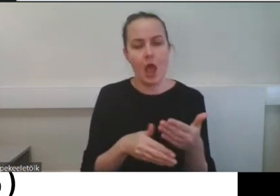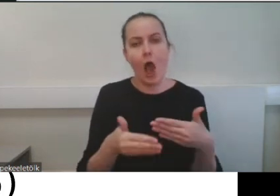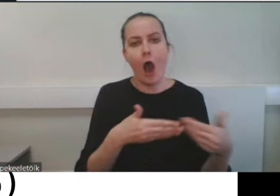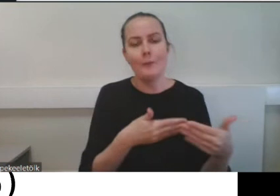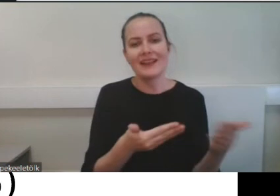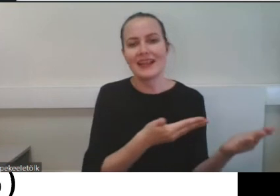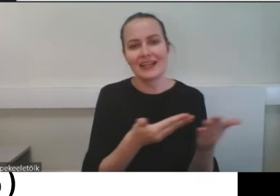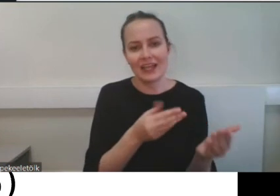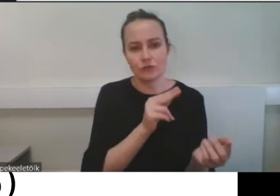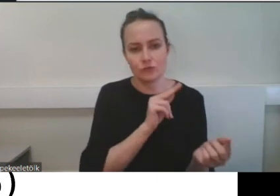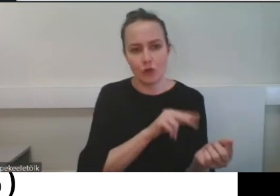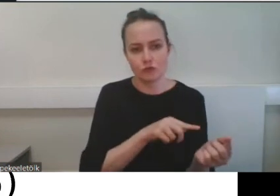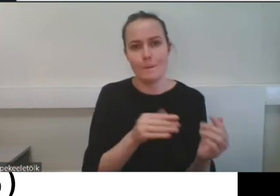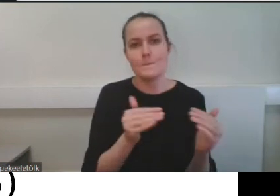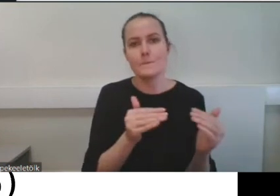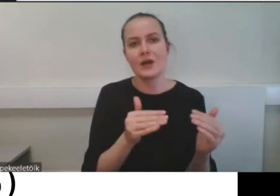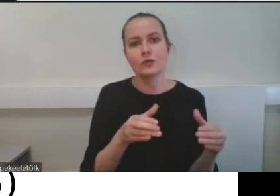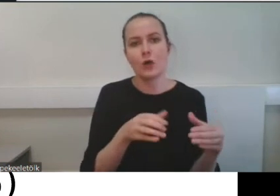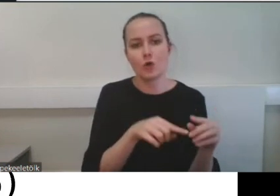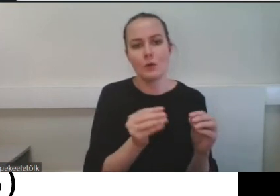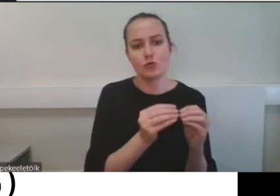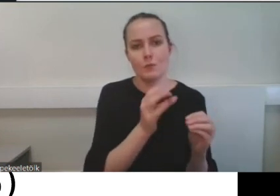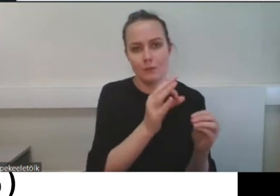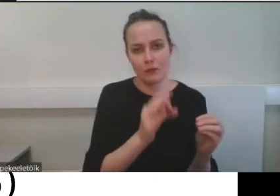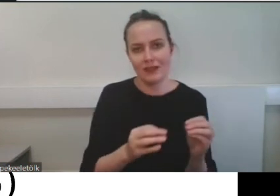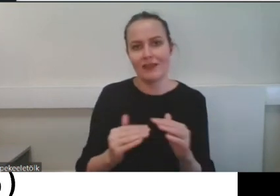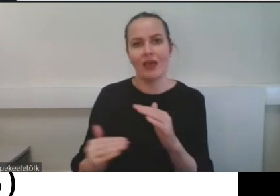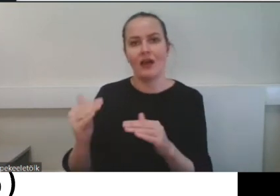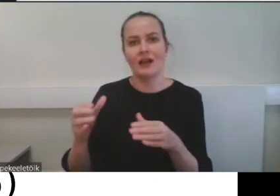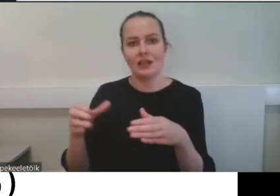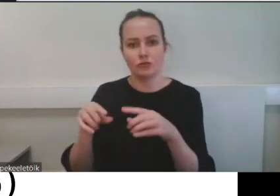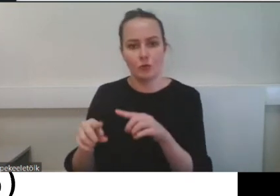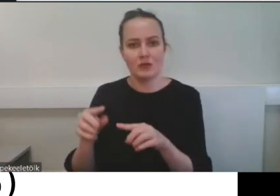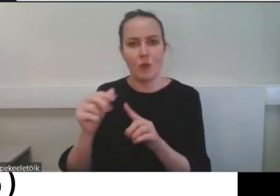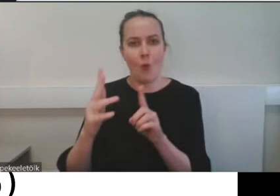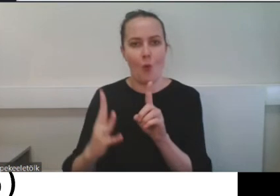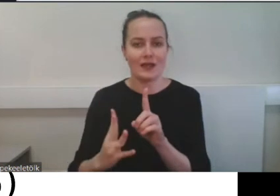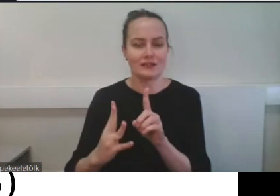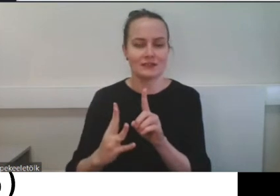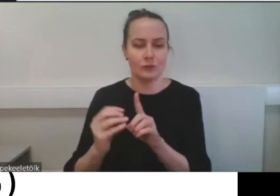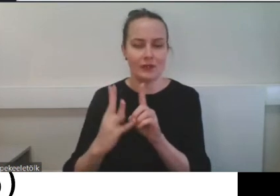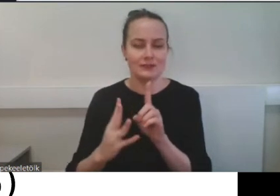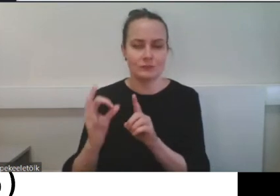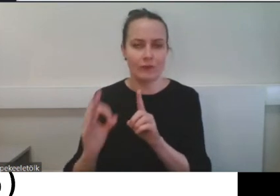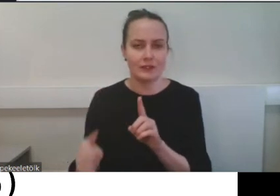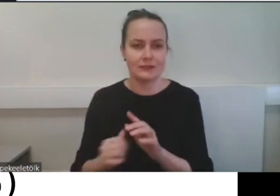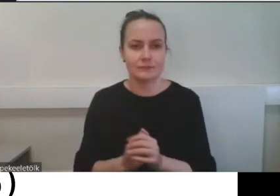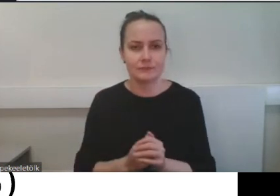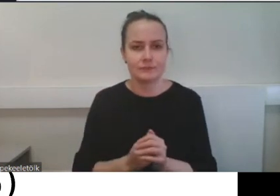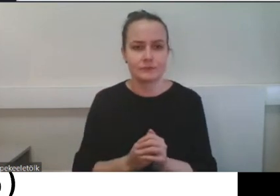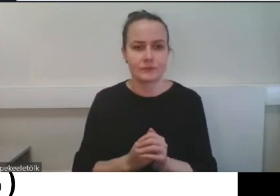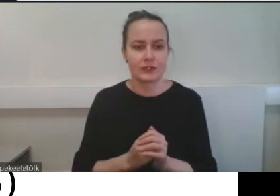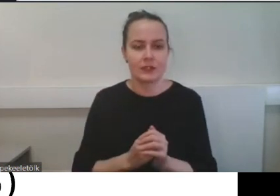samuti tuli välja siis, et vanus ikkagi juba üle 80. eluaasta on oluliseks